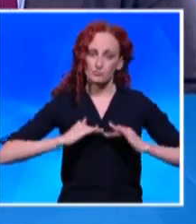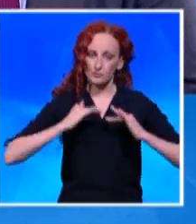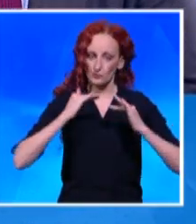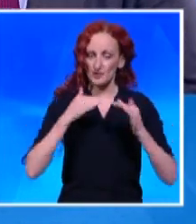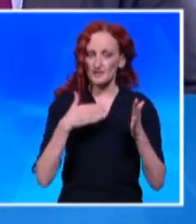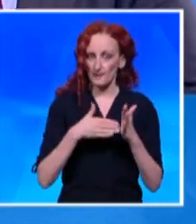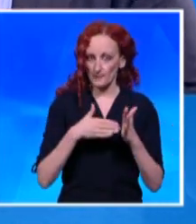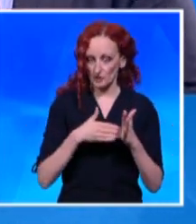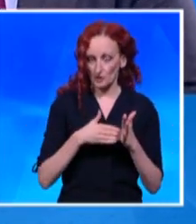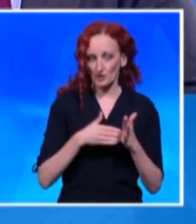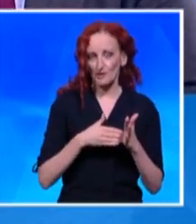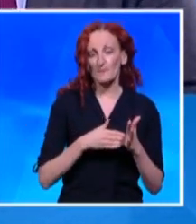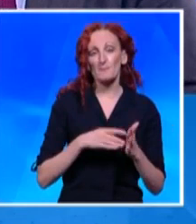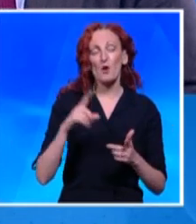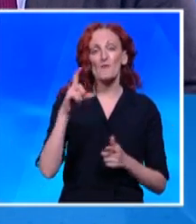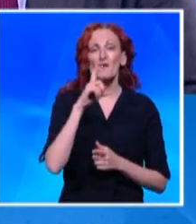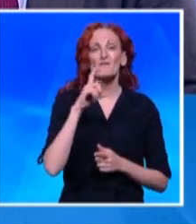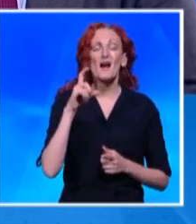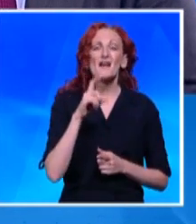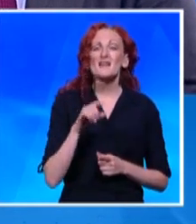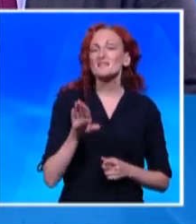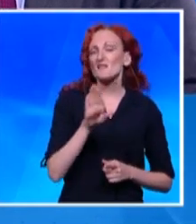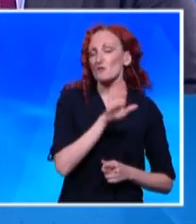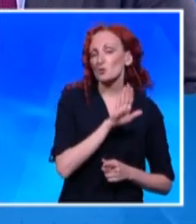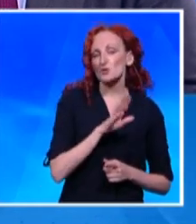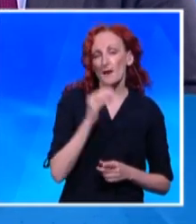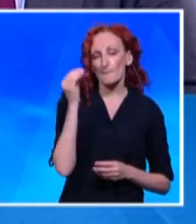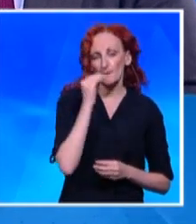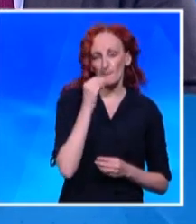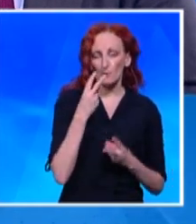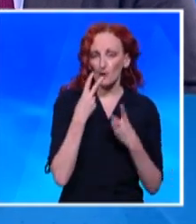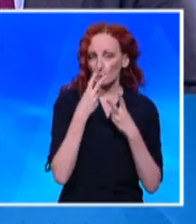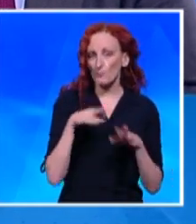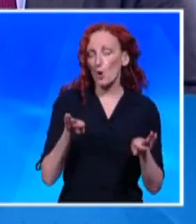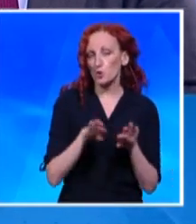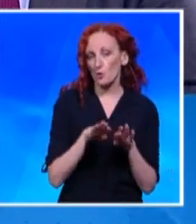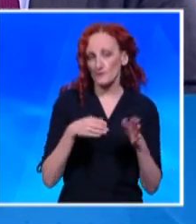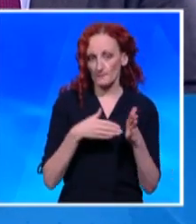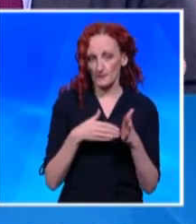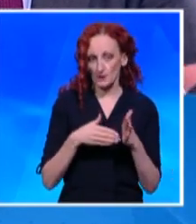в Северо-Западна България, аз съм наблюдавал подобни казуси,